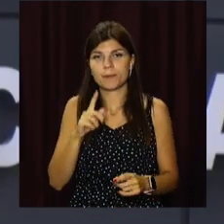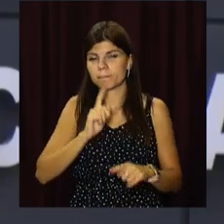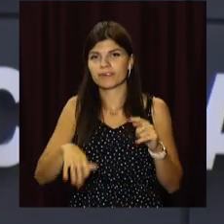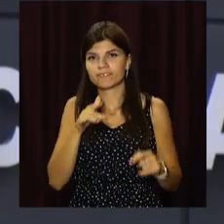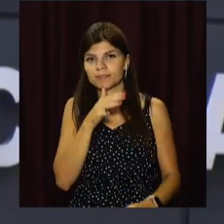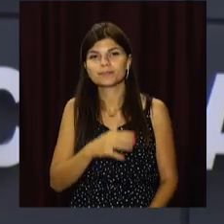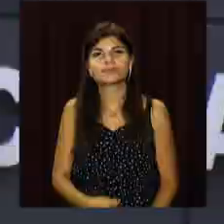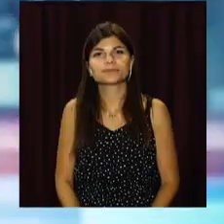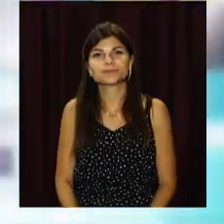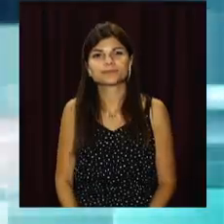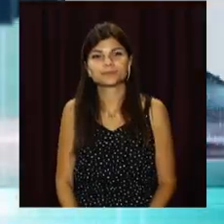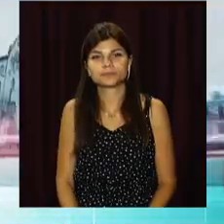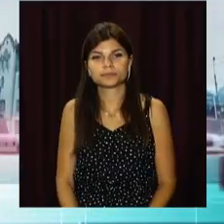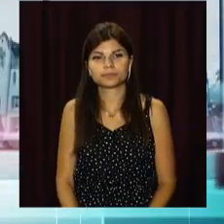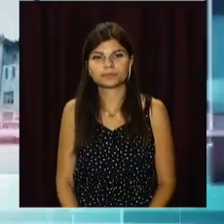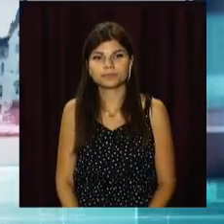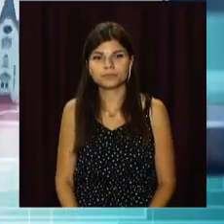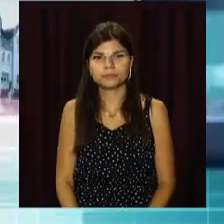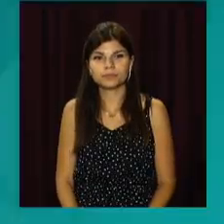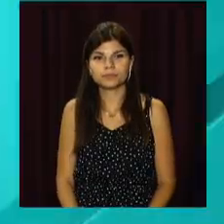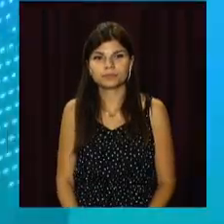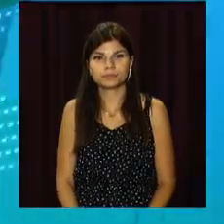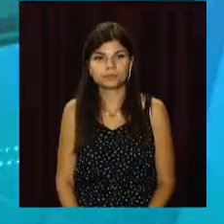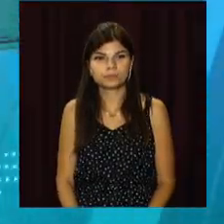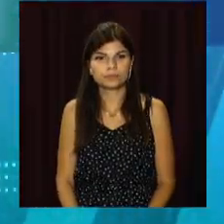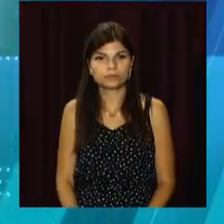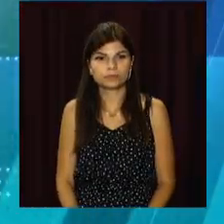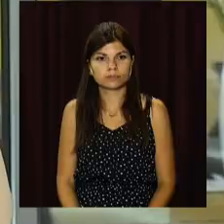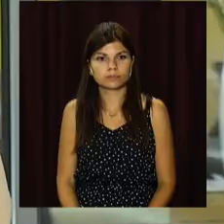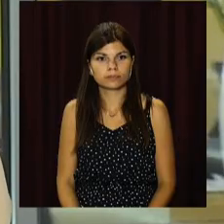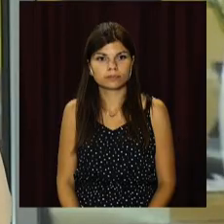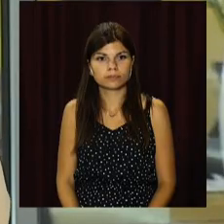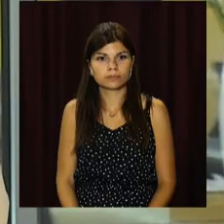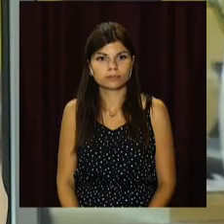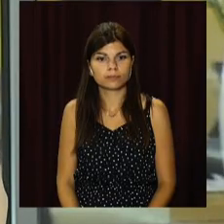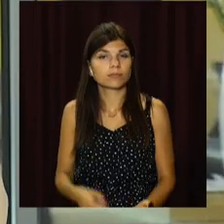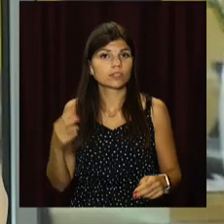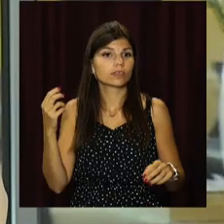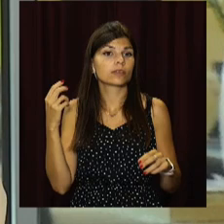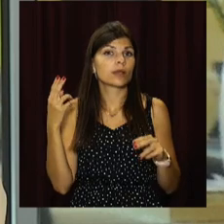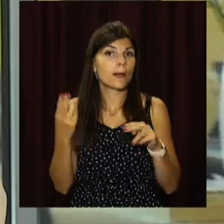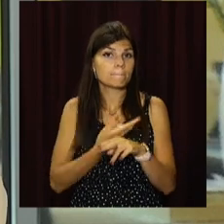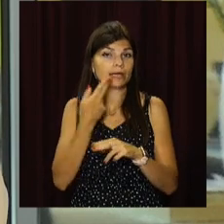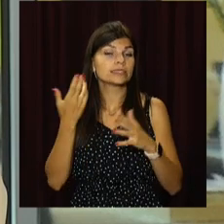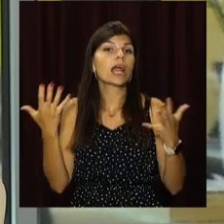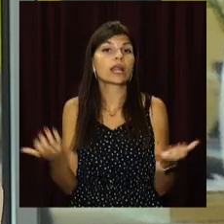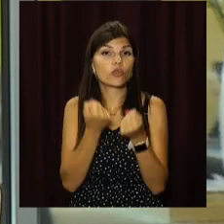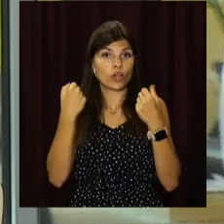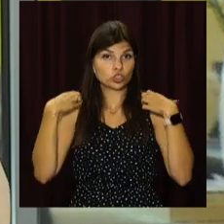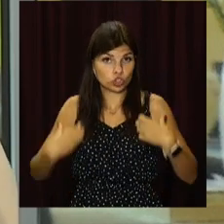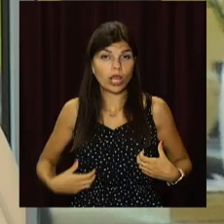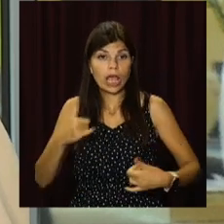телеканал «Відкритий». Без рятувального жилета